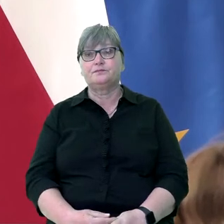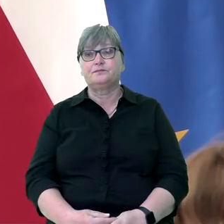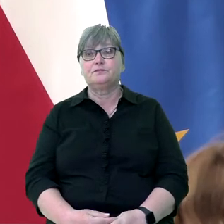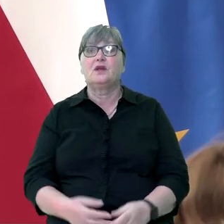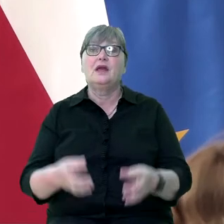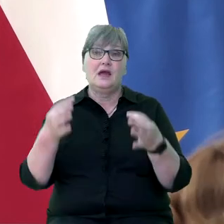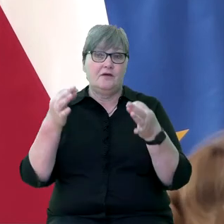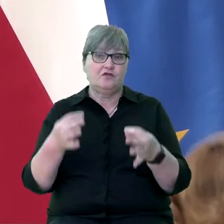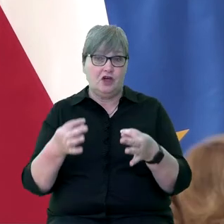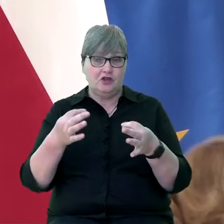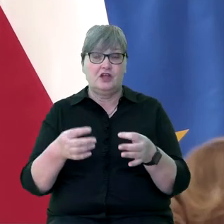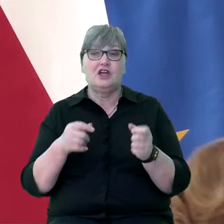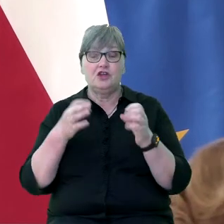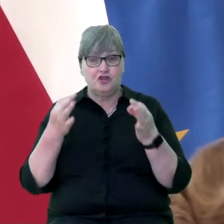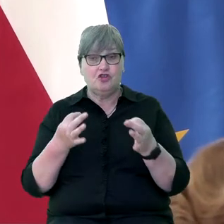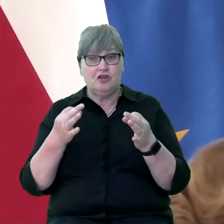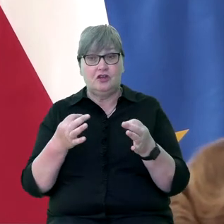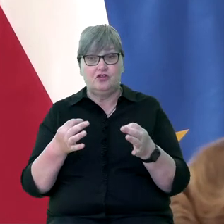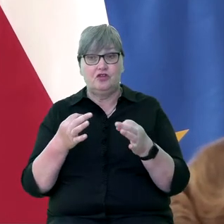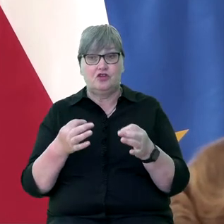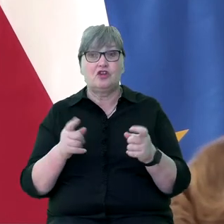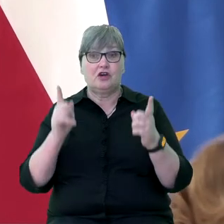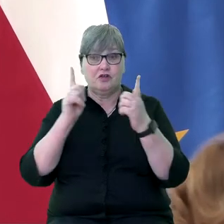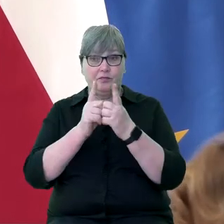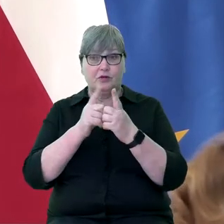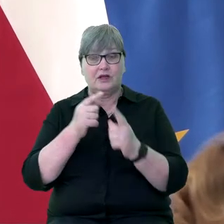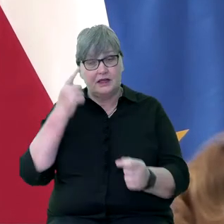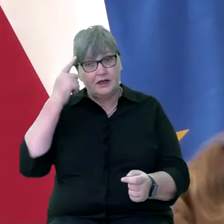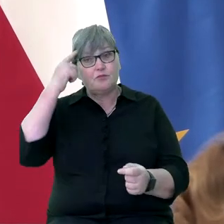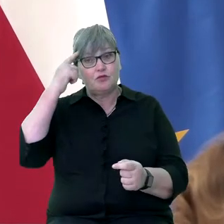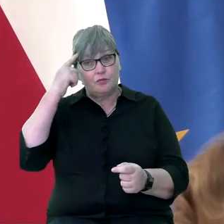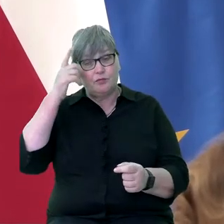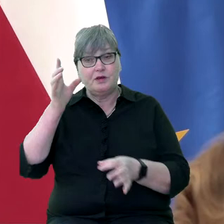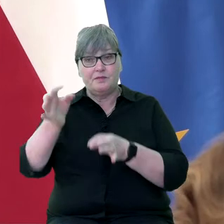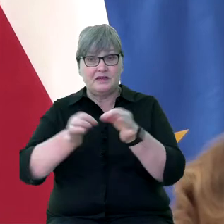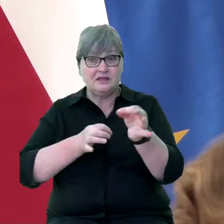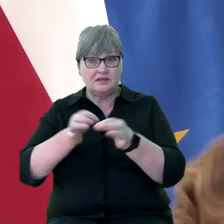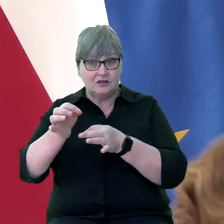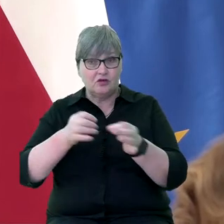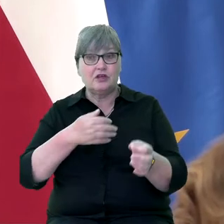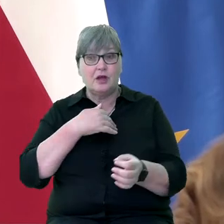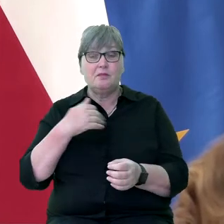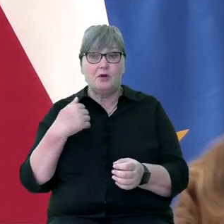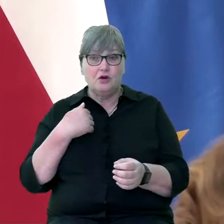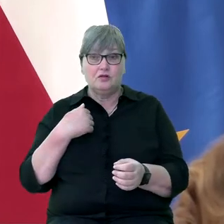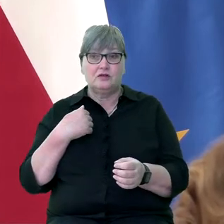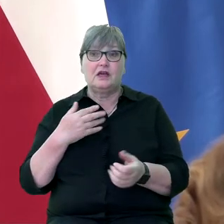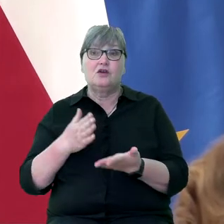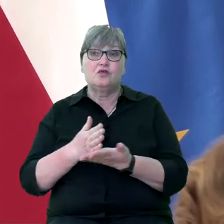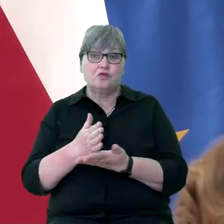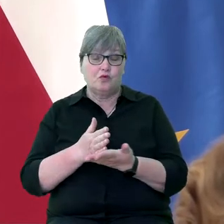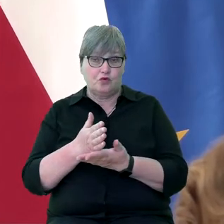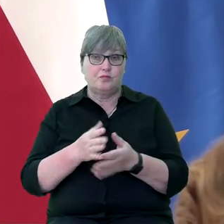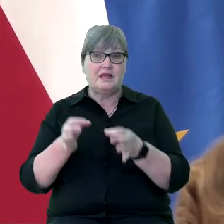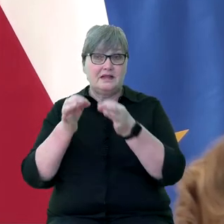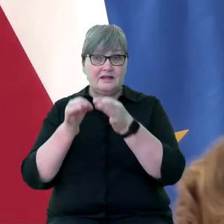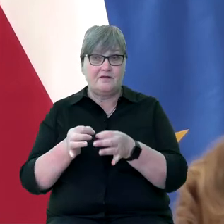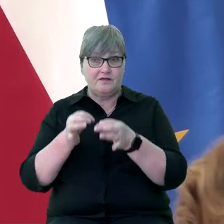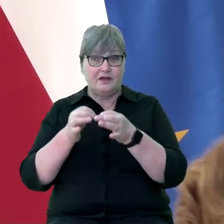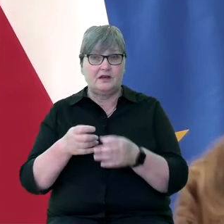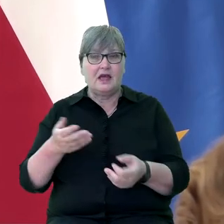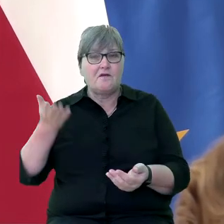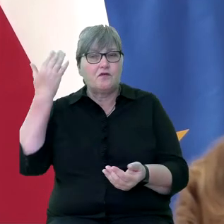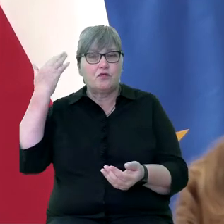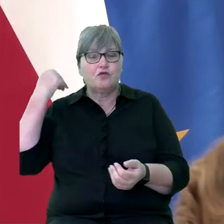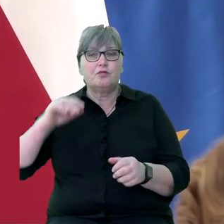Podczas dzisiejszej konferencji przypomnimy historię Polskiej Służby Cywilnej. Sięgniemy pamięcią do pierwszych lat